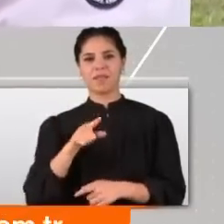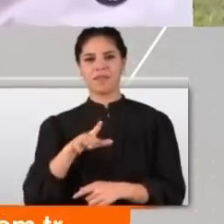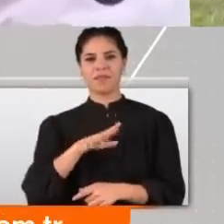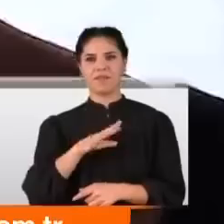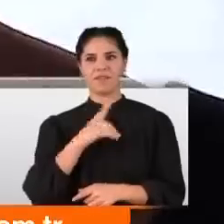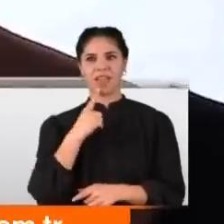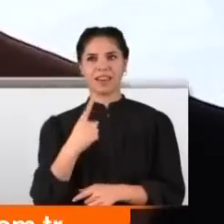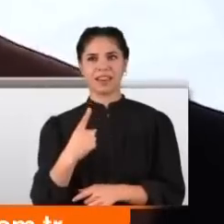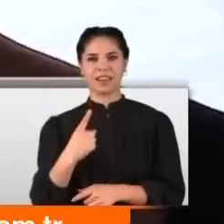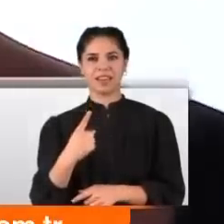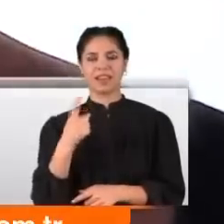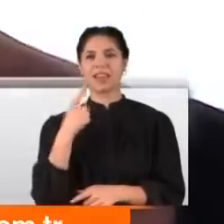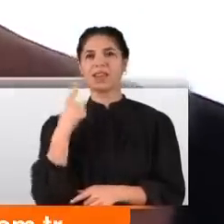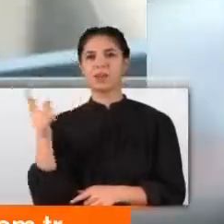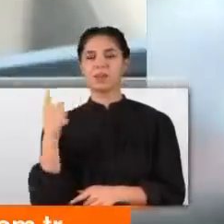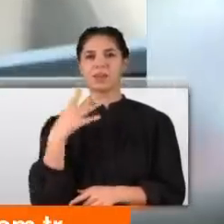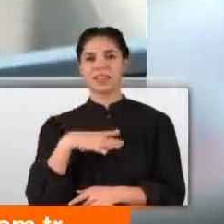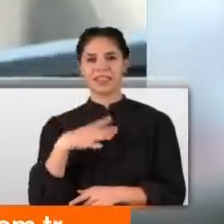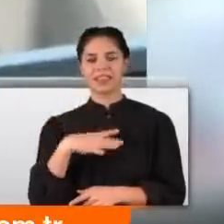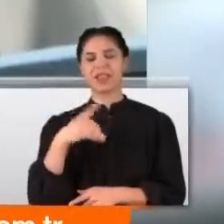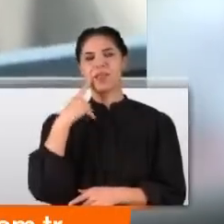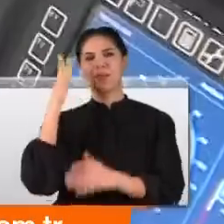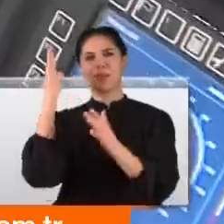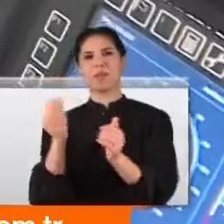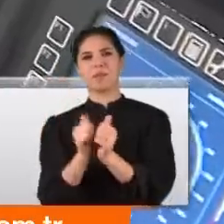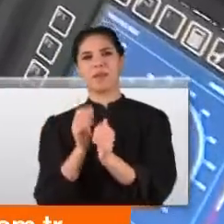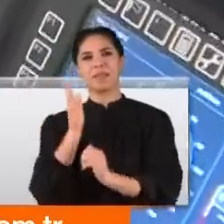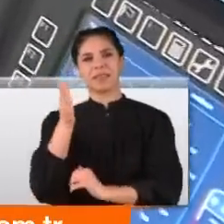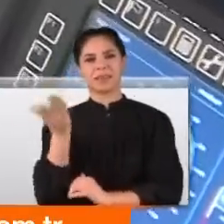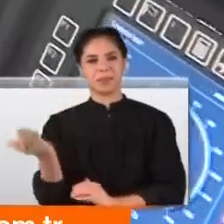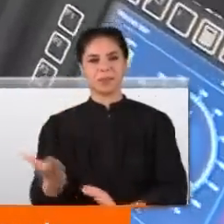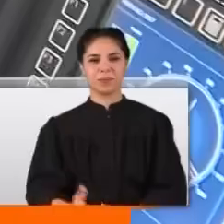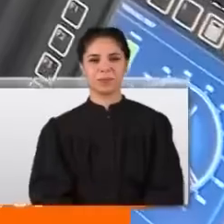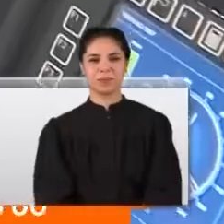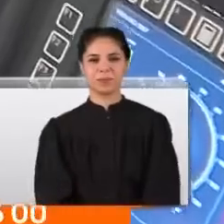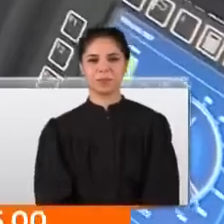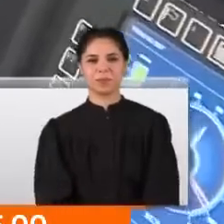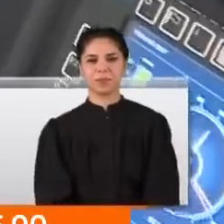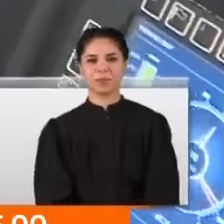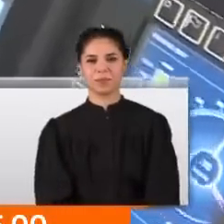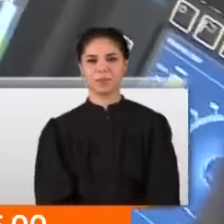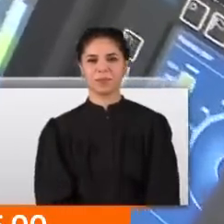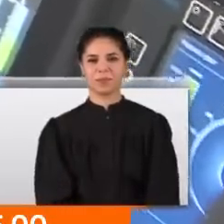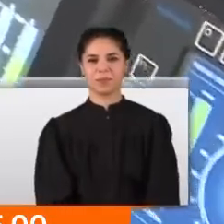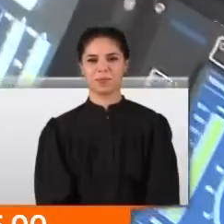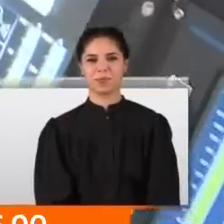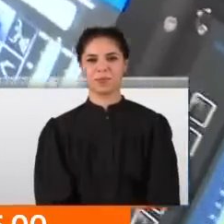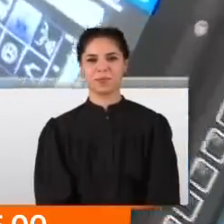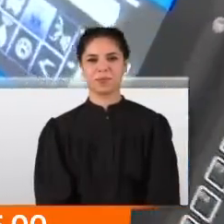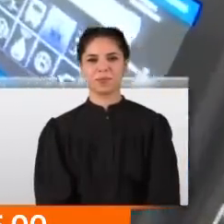falan dediler. Israrı sonrası kendini Erdoğan'ın yanında buldu. Sizi çok seviyoruz başkanım. Ben de sizi